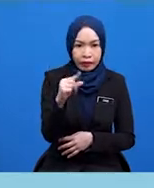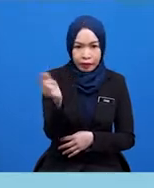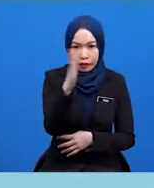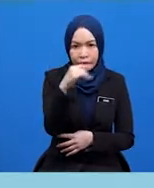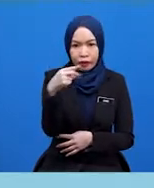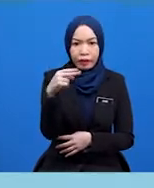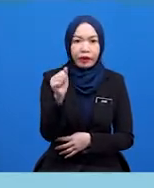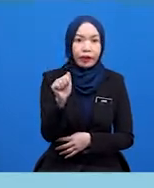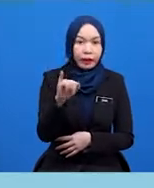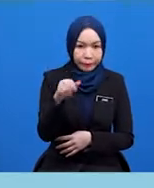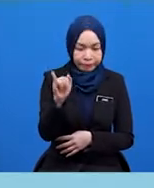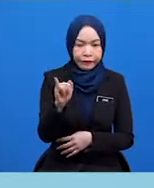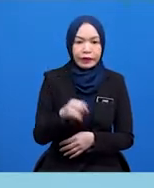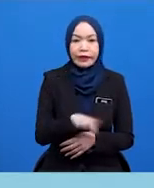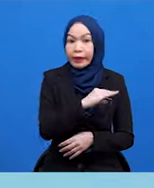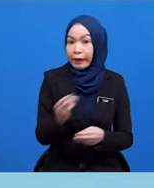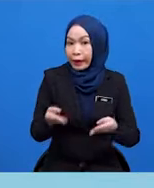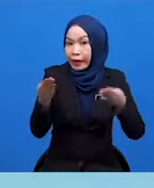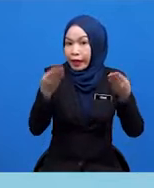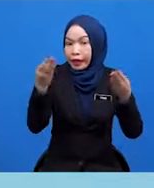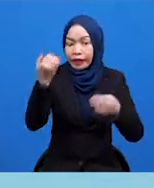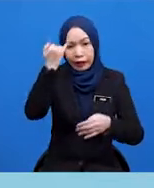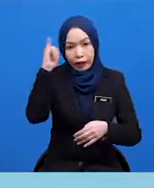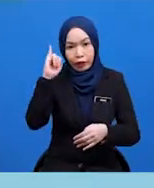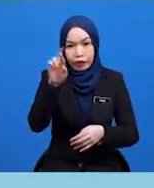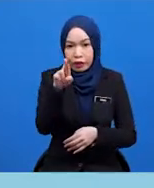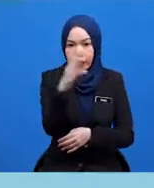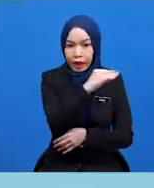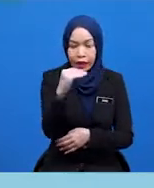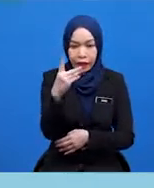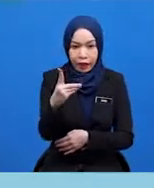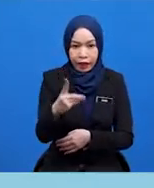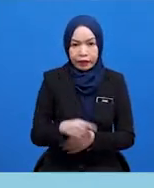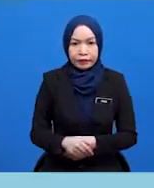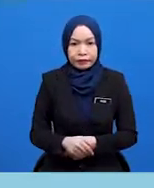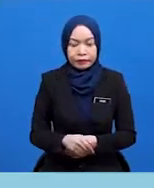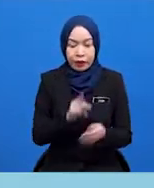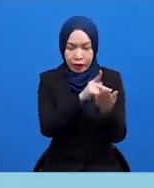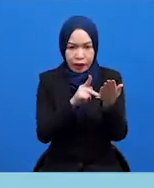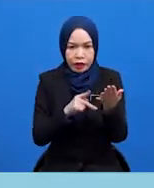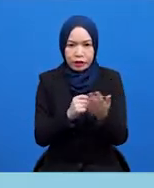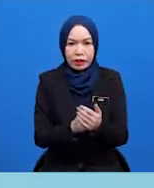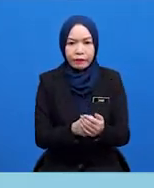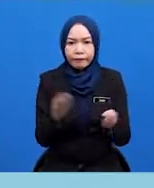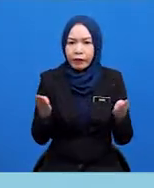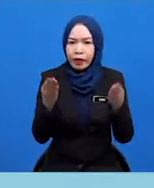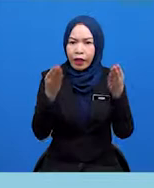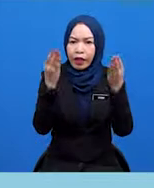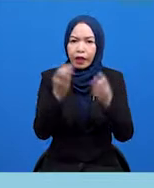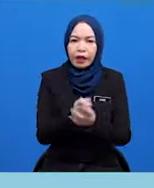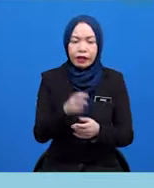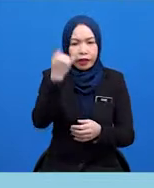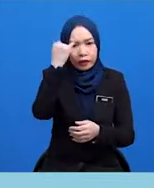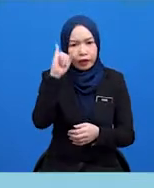perkembangan teknologi serta R&D. Pertanian ladang dan kebun kecil menggalakkan perkembangan